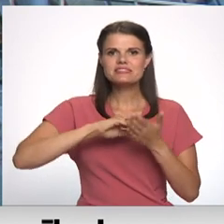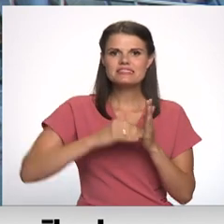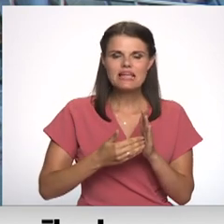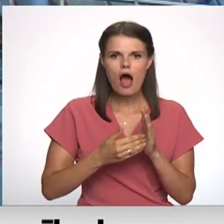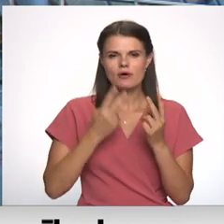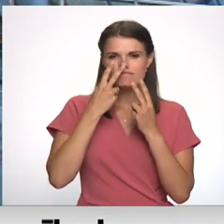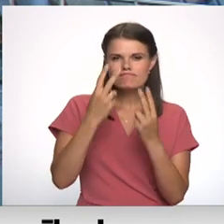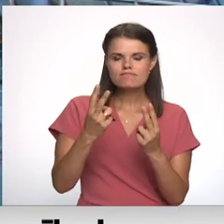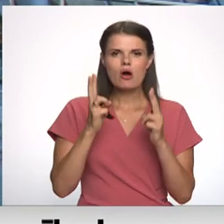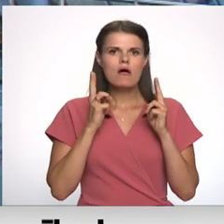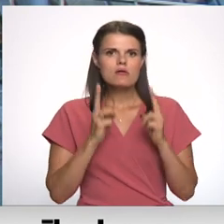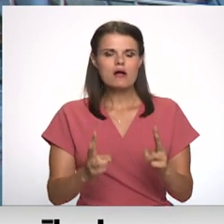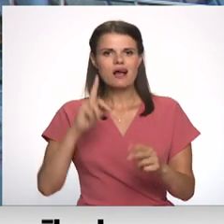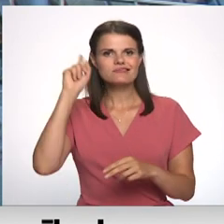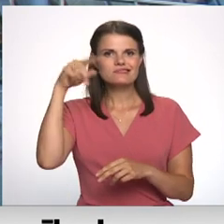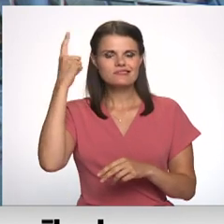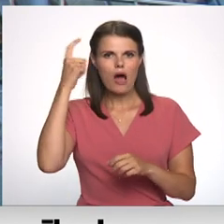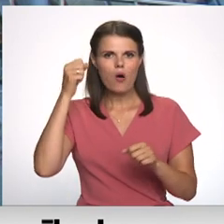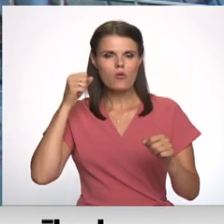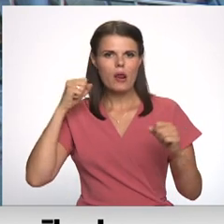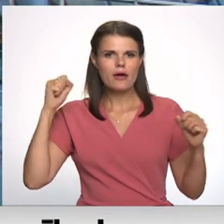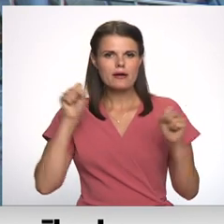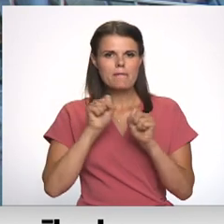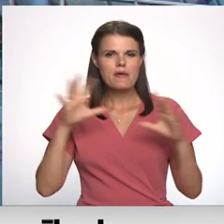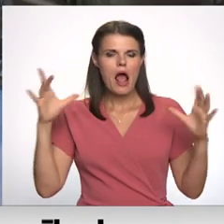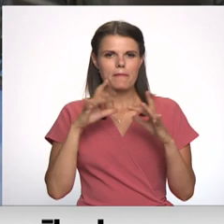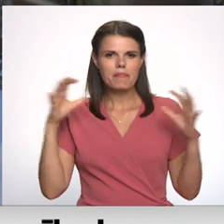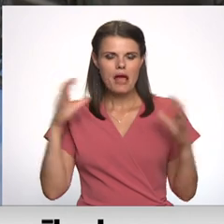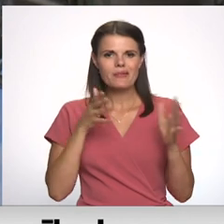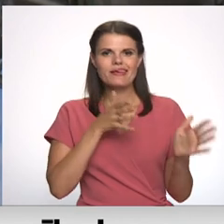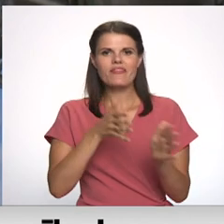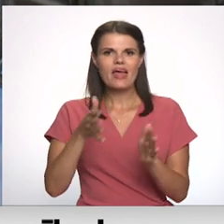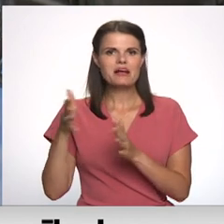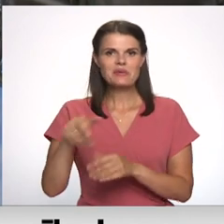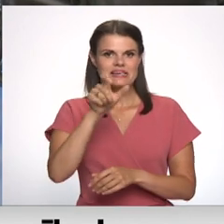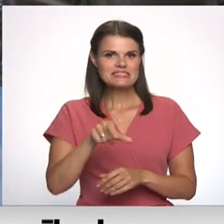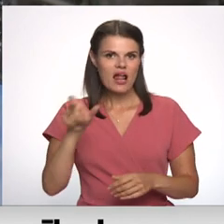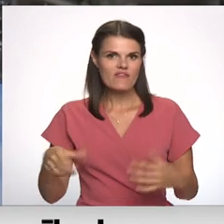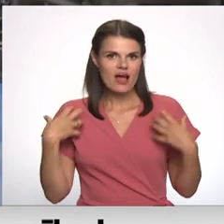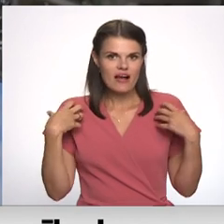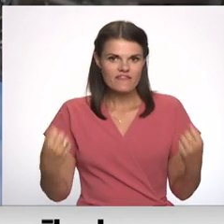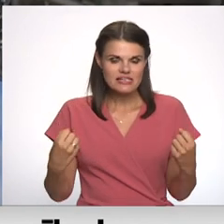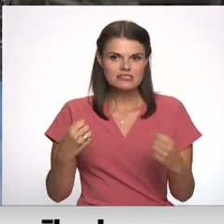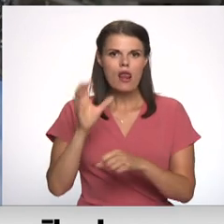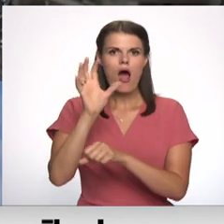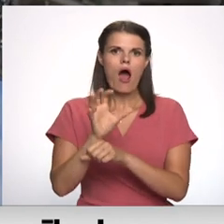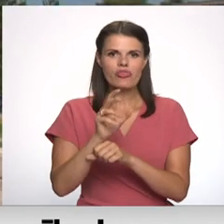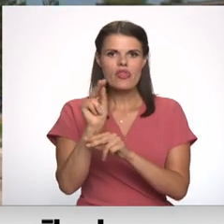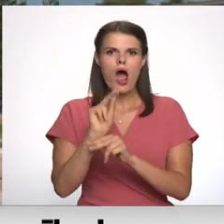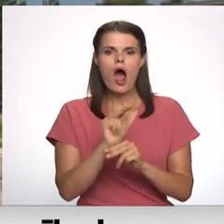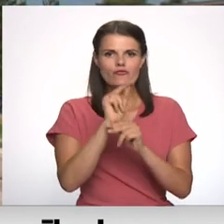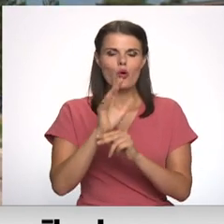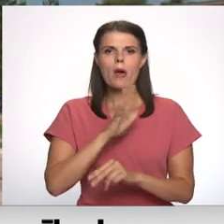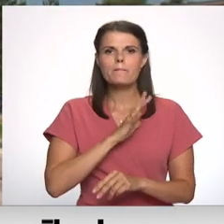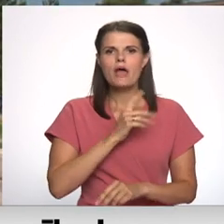stāvokli, skatīties, kā saules uzliesmojumi ietekmē cilvēka veselību. Antenas atjaunošana izmaksājas vairāk kā